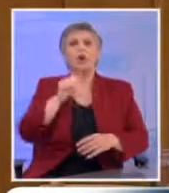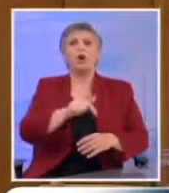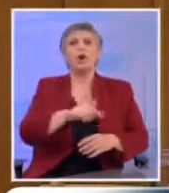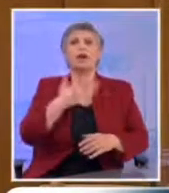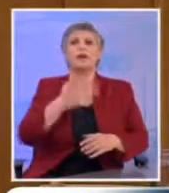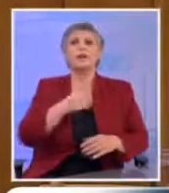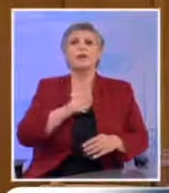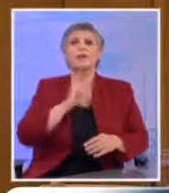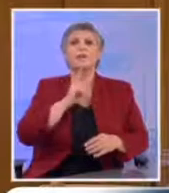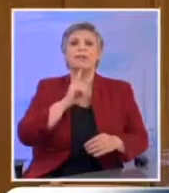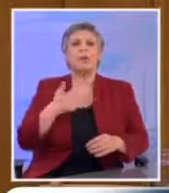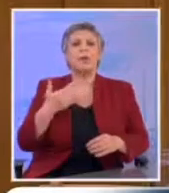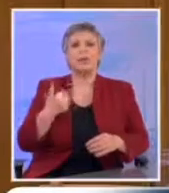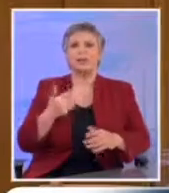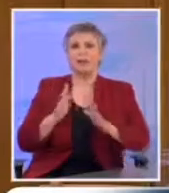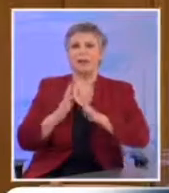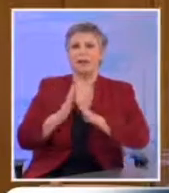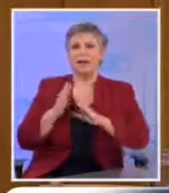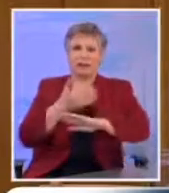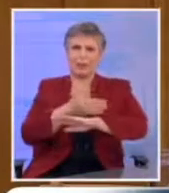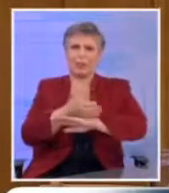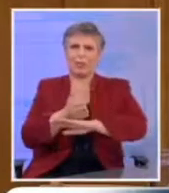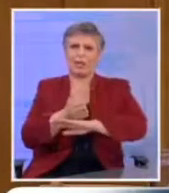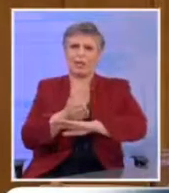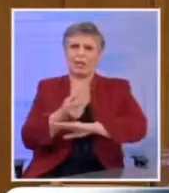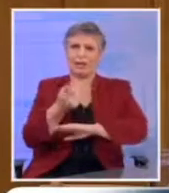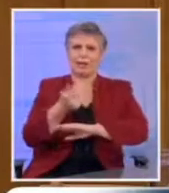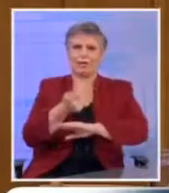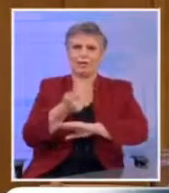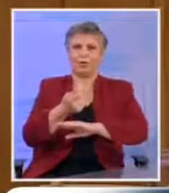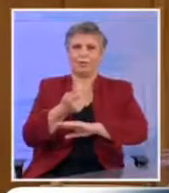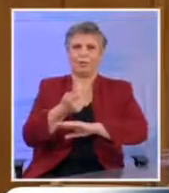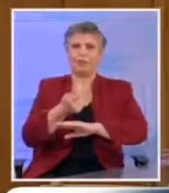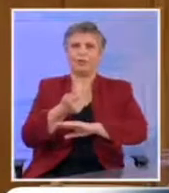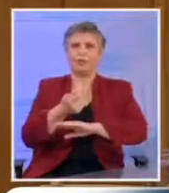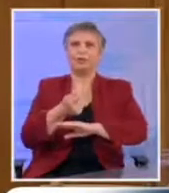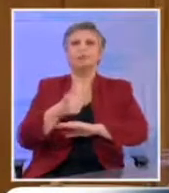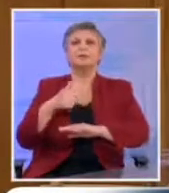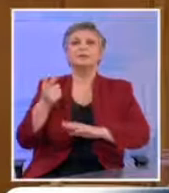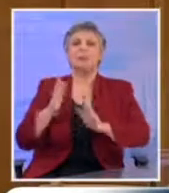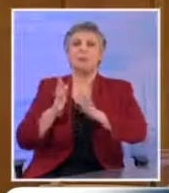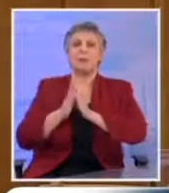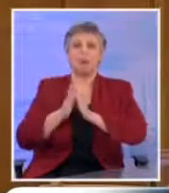αντίστοιχων ρυθμίσεων». Θα μου δώσετε άλλα 2 λεπτά. Ευχαριστώ. Δεν έχει καν ολοκληρωθεί ο χρόνος σας.